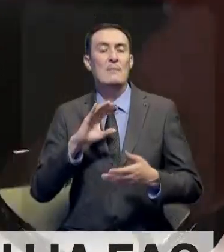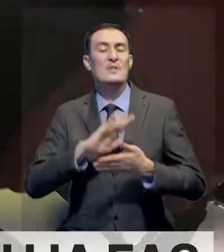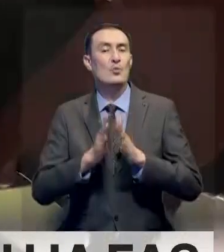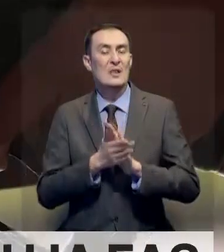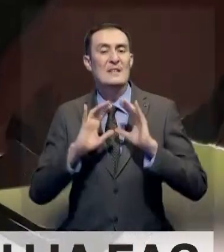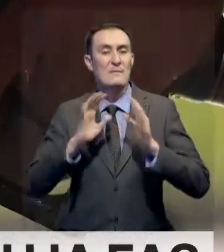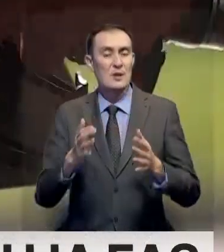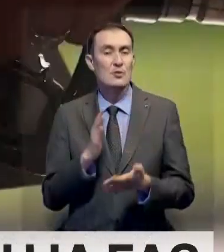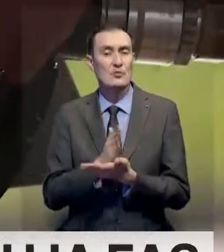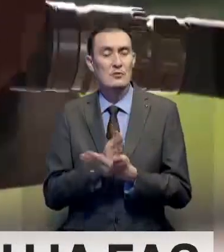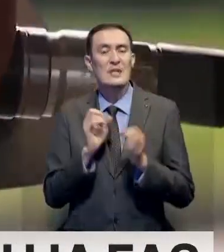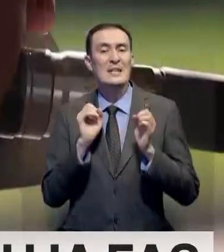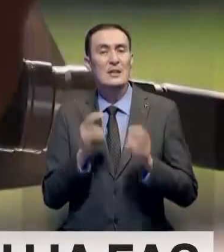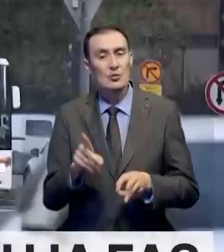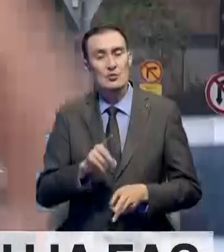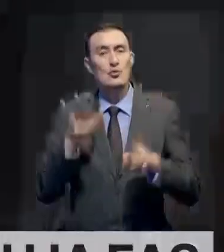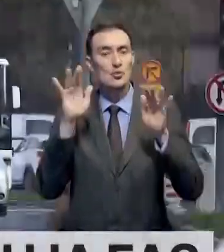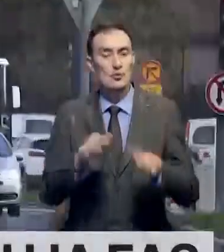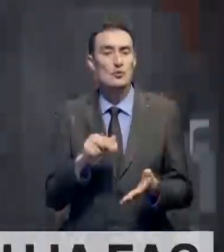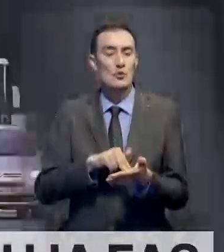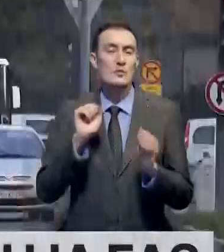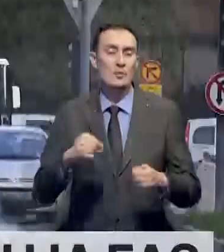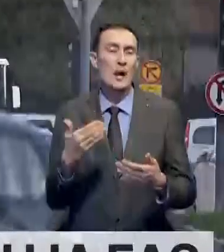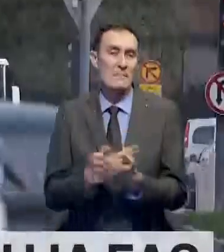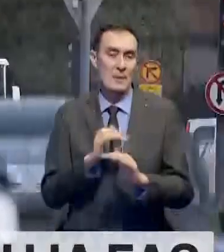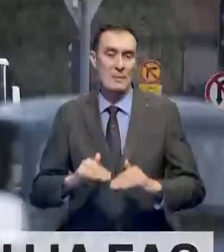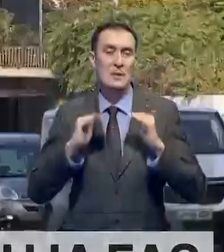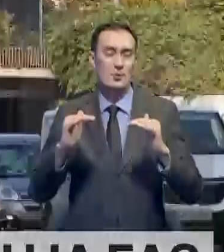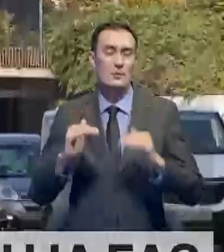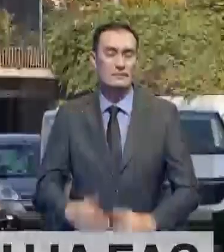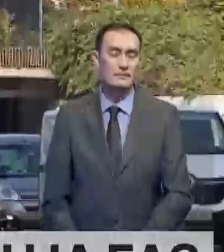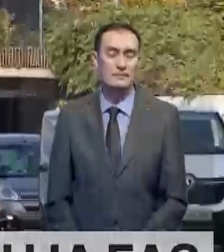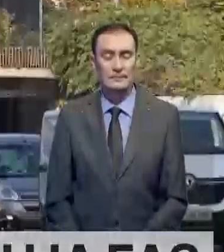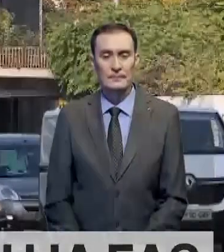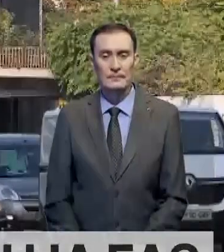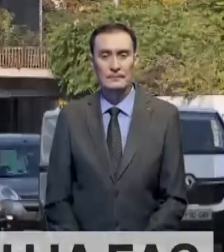ситуации в мире существует риск того, что зимой цены на сырье снова вырастут.